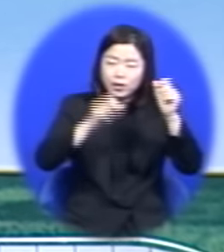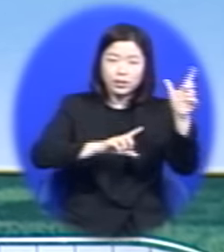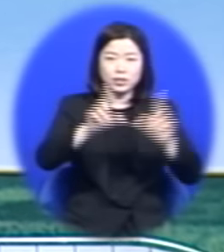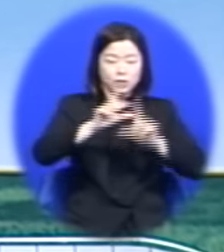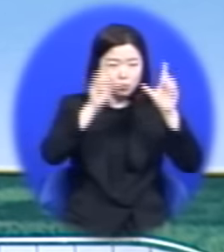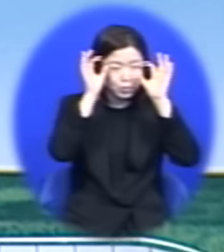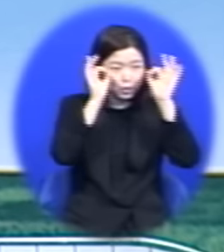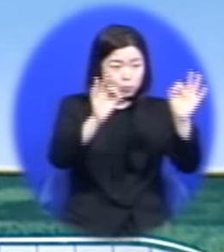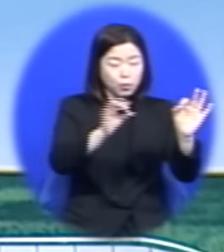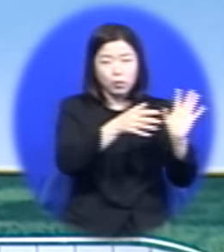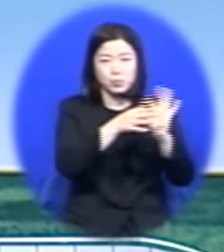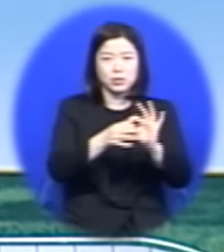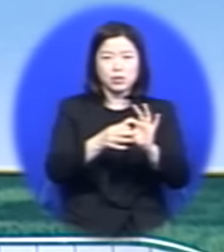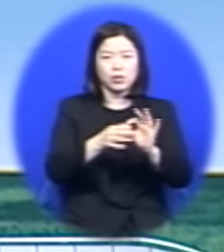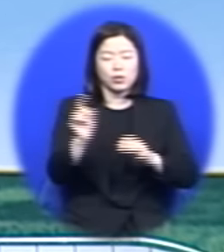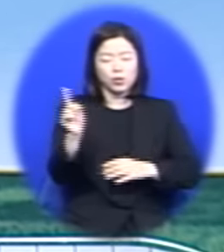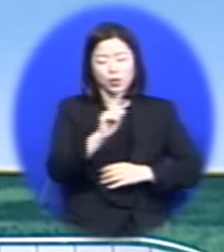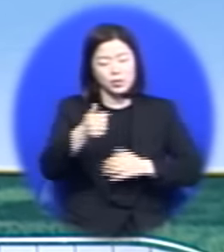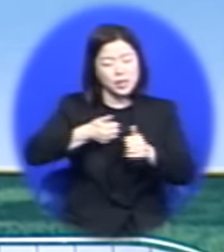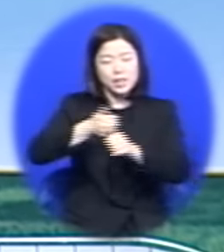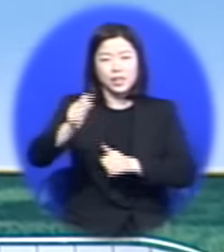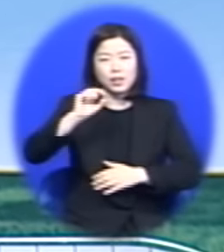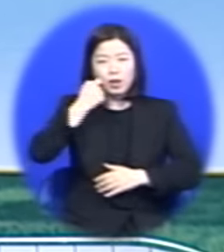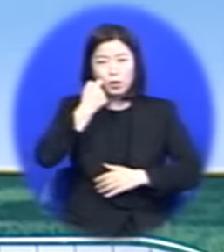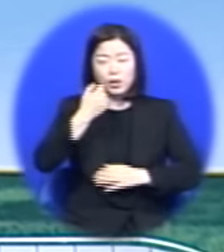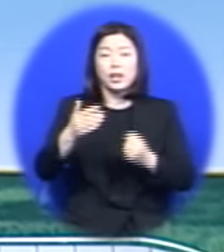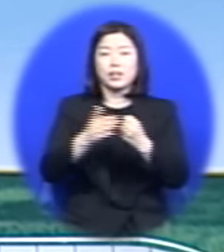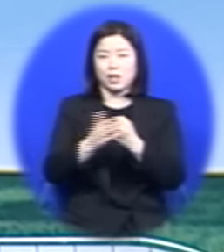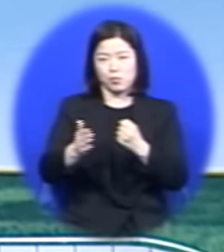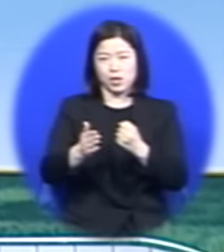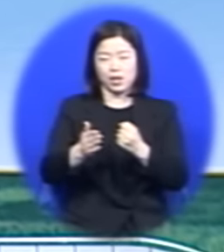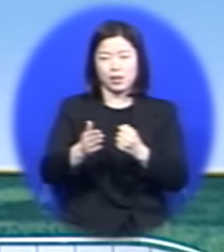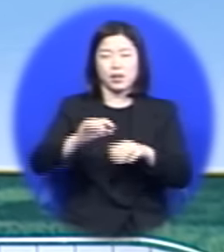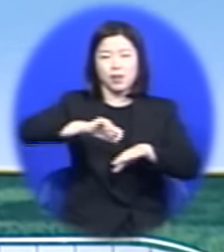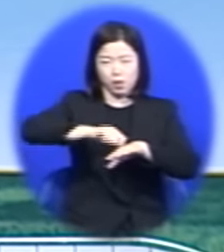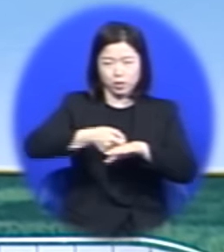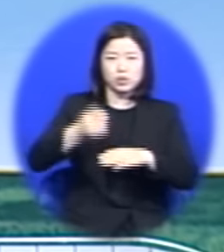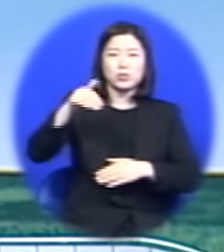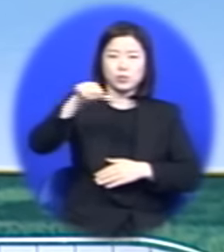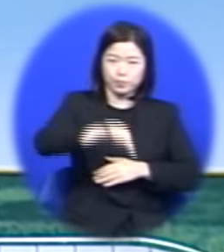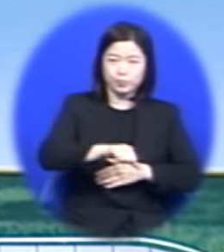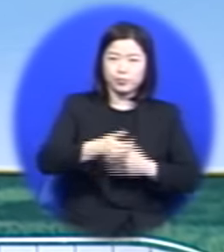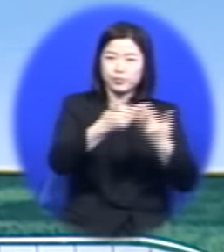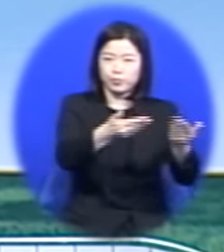그 상대방을. 그래서 할 수 없이 그냥 져줬대요.